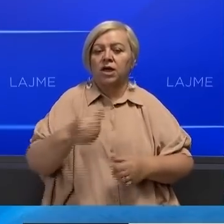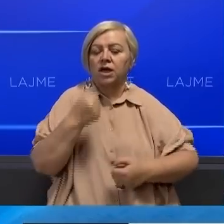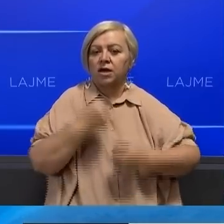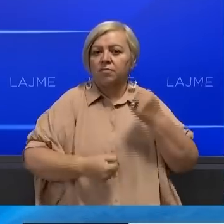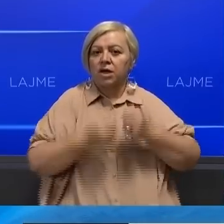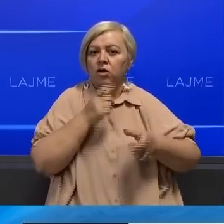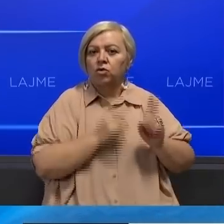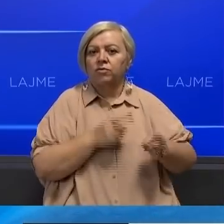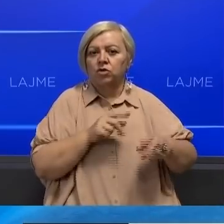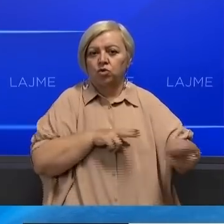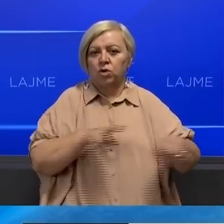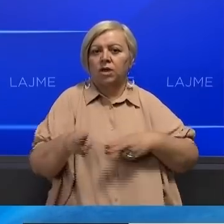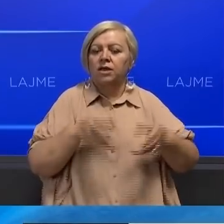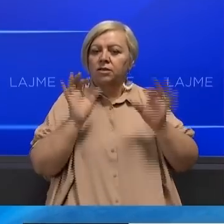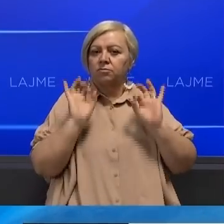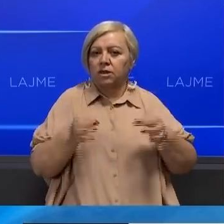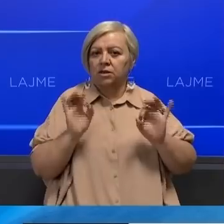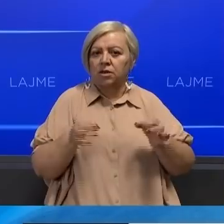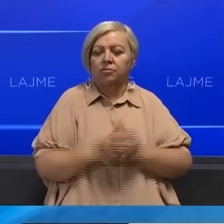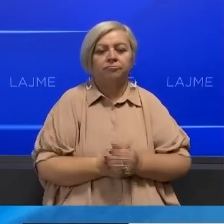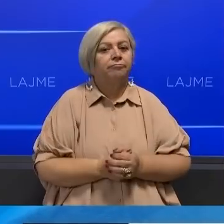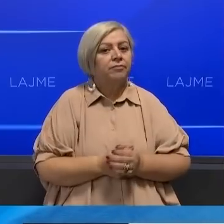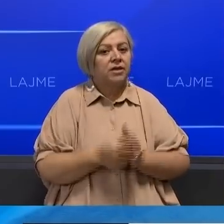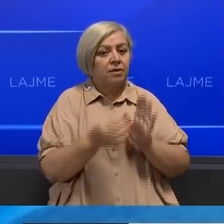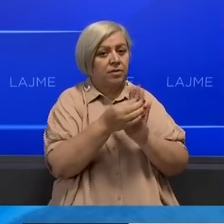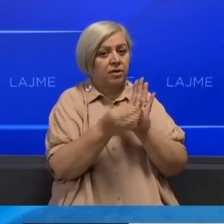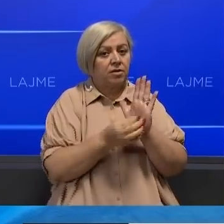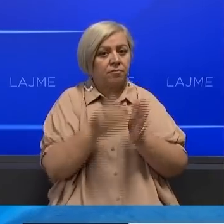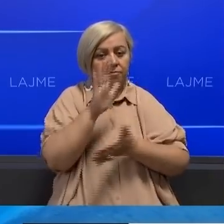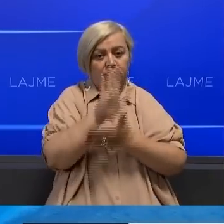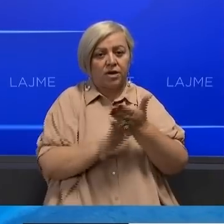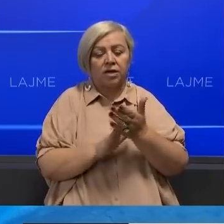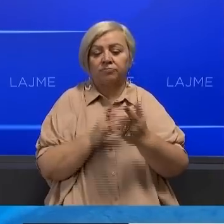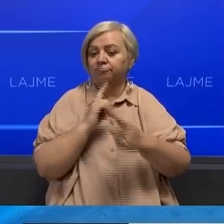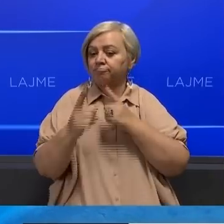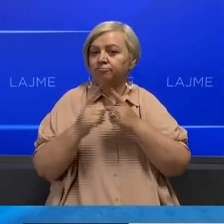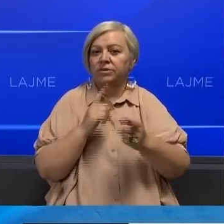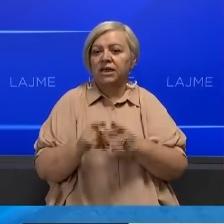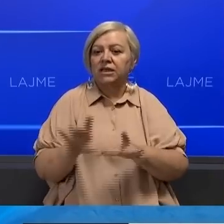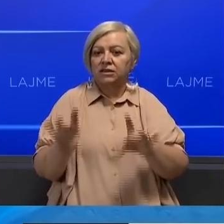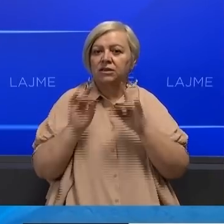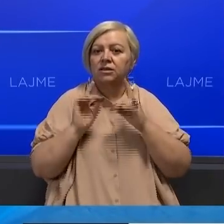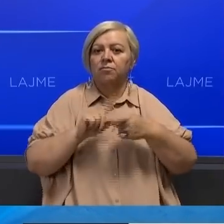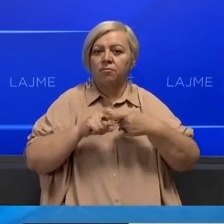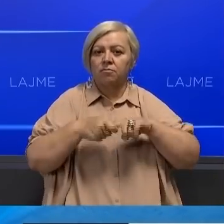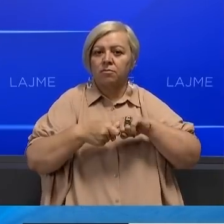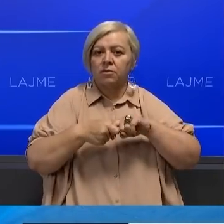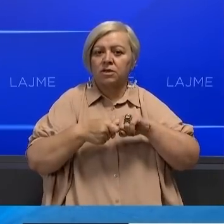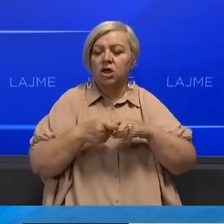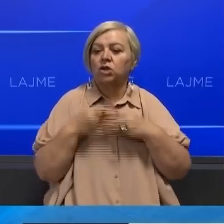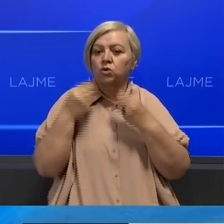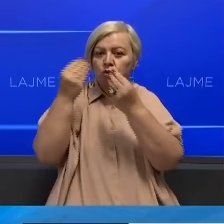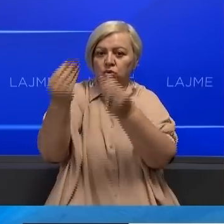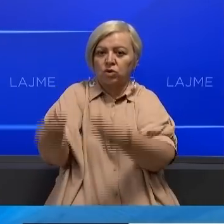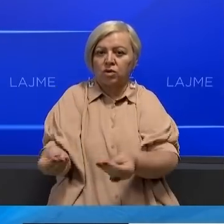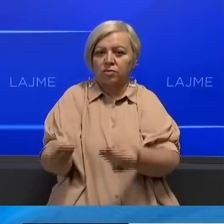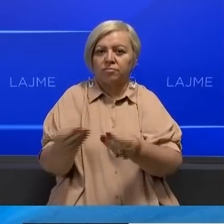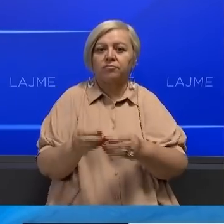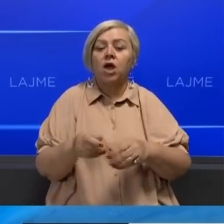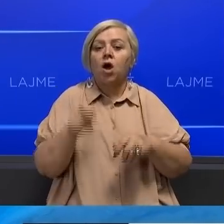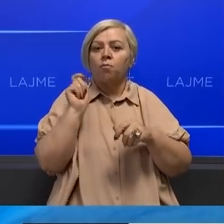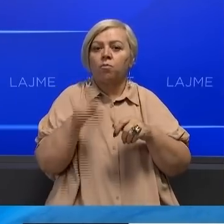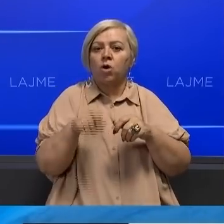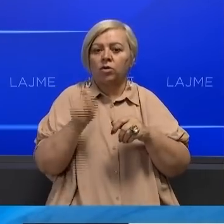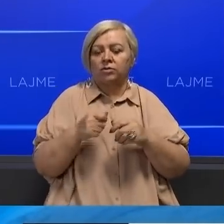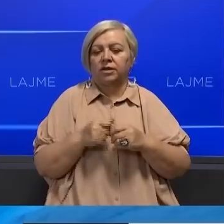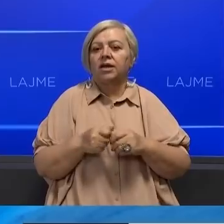krime lufte nga gjykata speciale. Në pikat e para të diskutimit ka qenë nxjerrja e materialeve dhe dorëzimi i tyre nga prokuroria